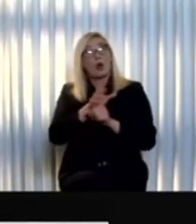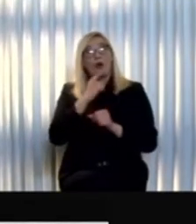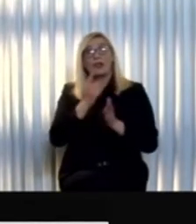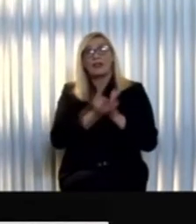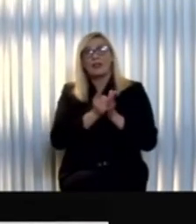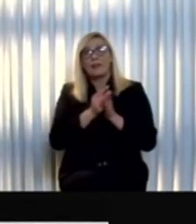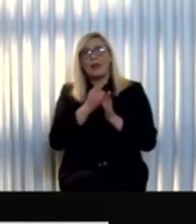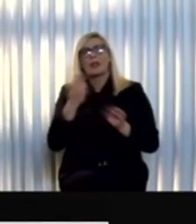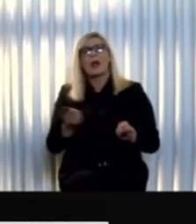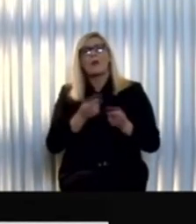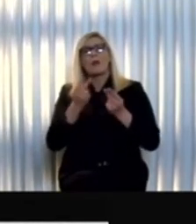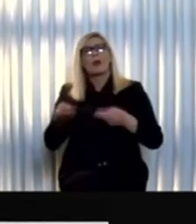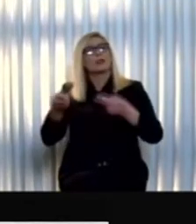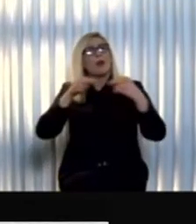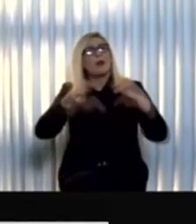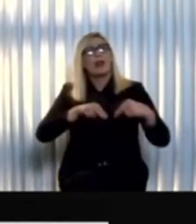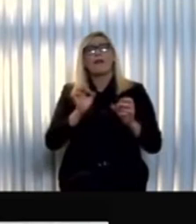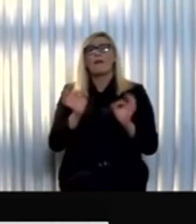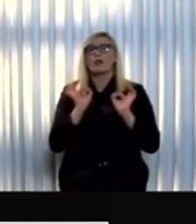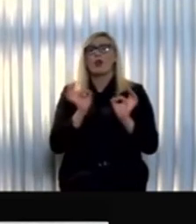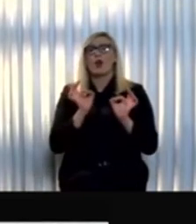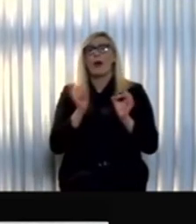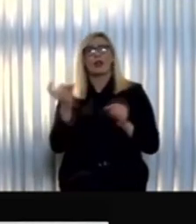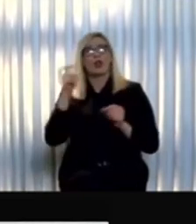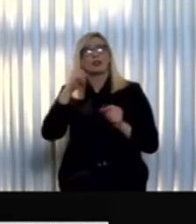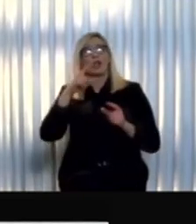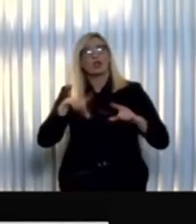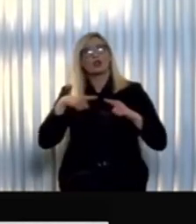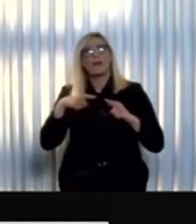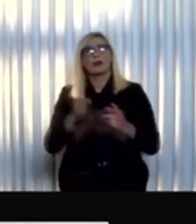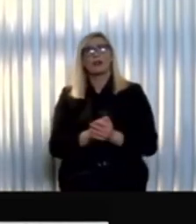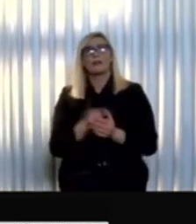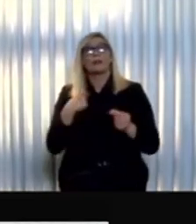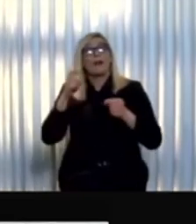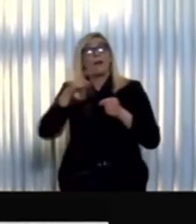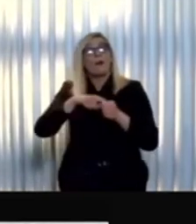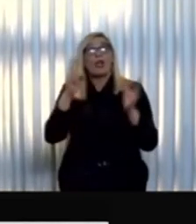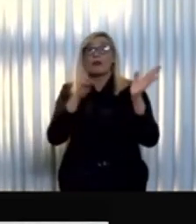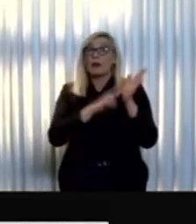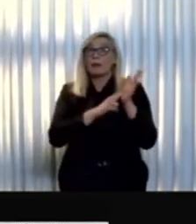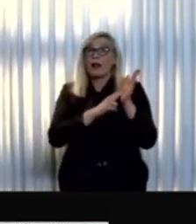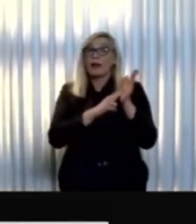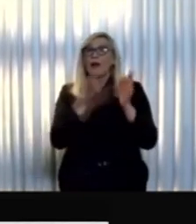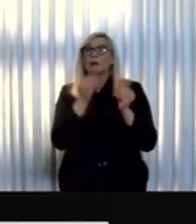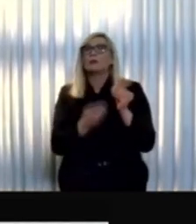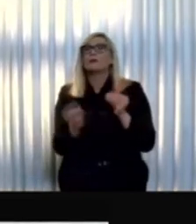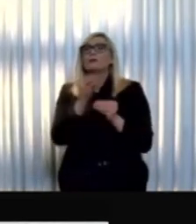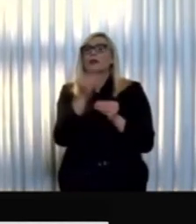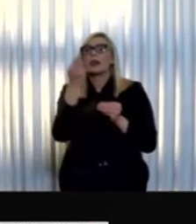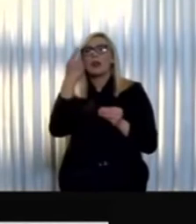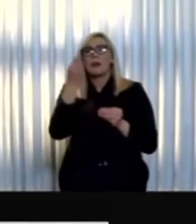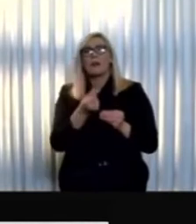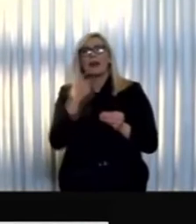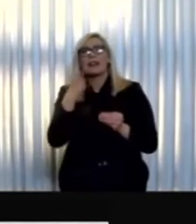полесно враќање во нормалното секојдневие. Воведовме право за надоместок за лица со